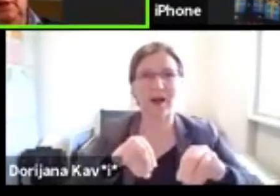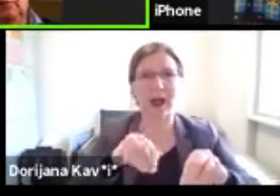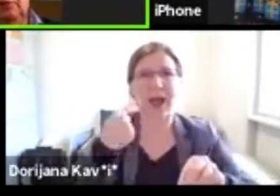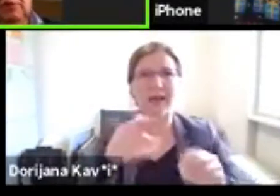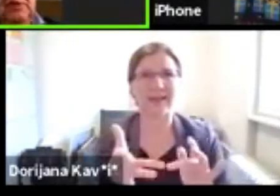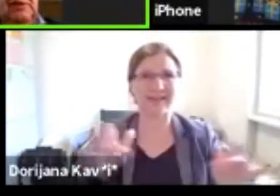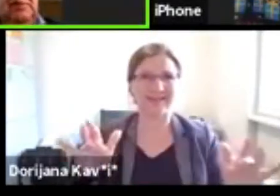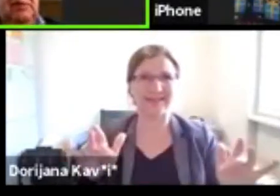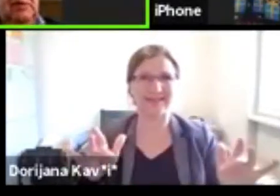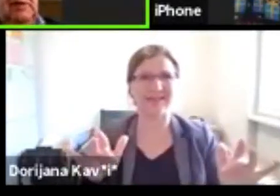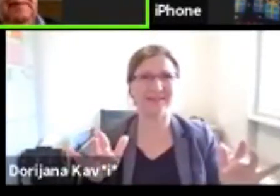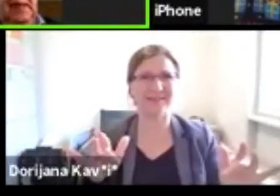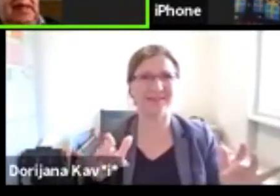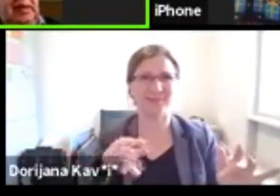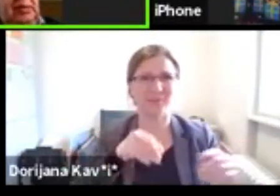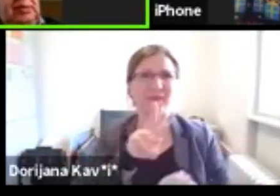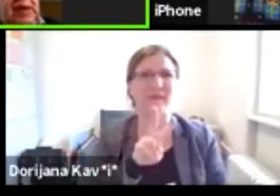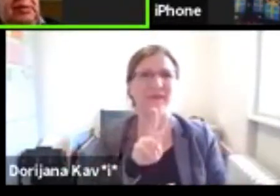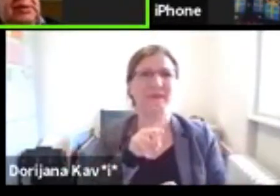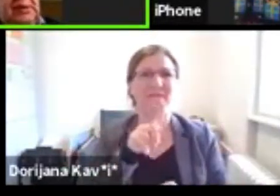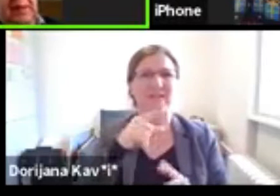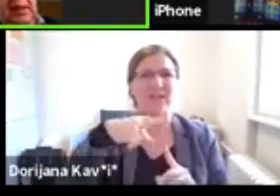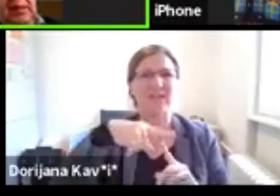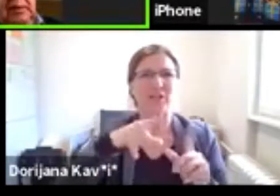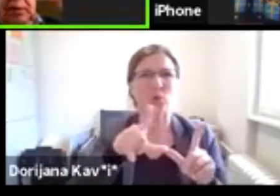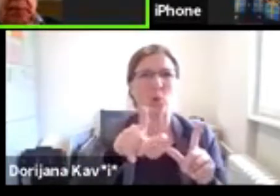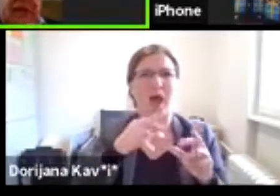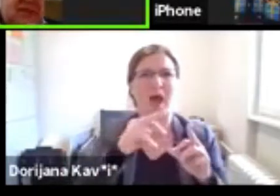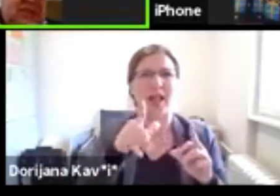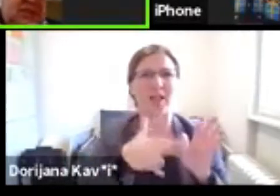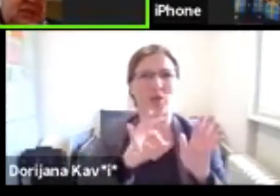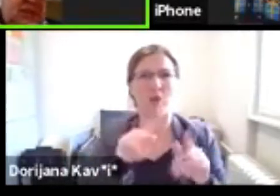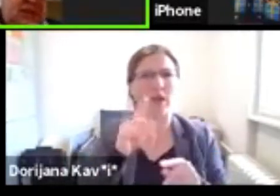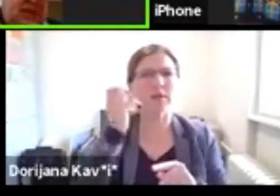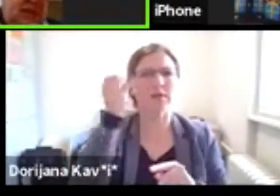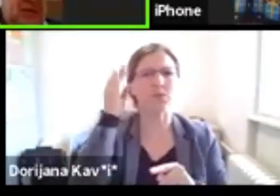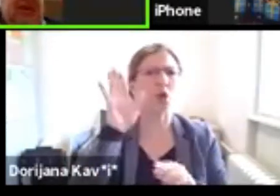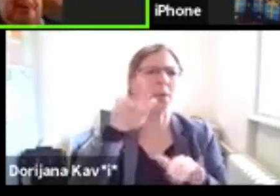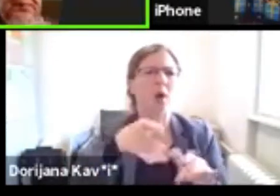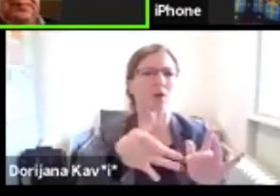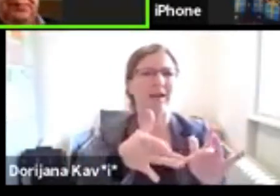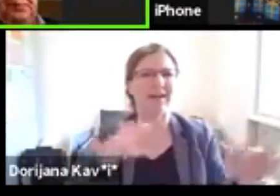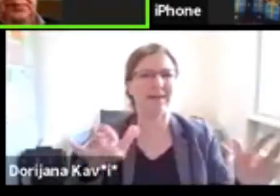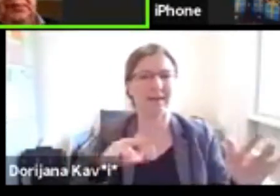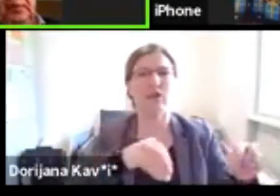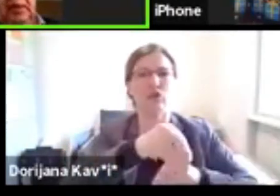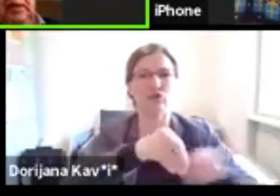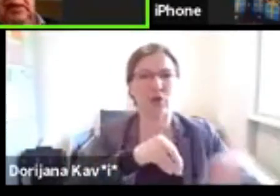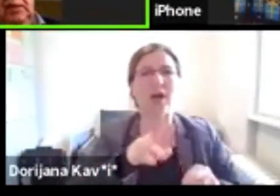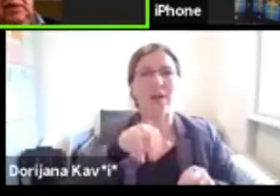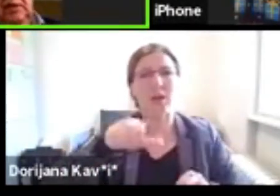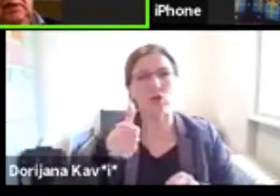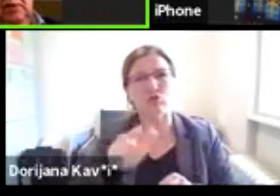na daljinu, to mislim ovoga, u stvarnosti. Ima različiti druge aktivnosti